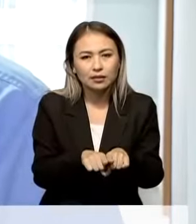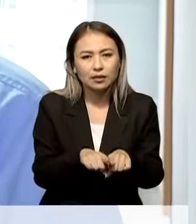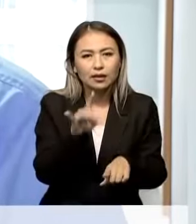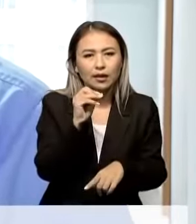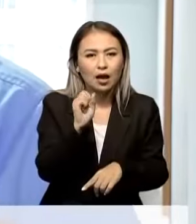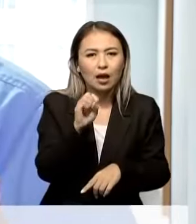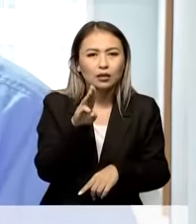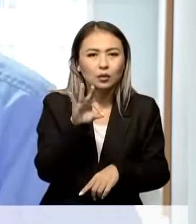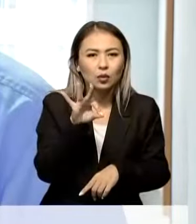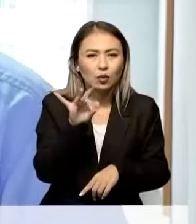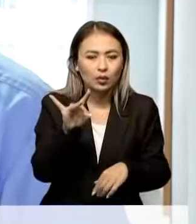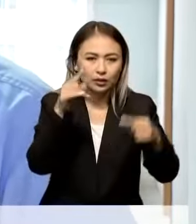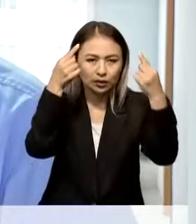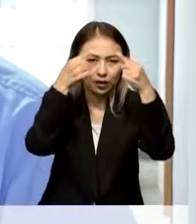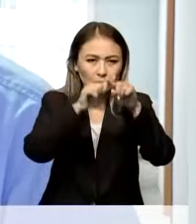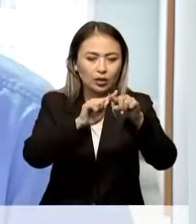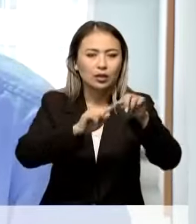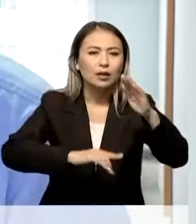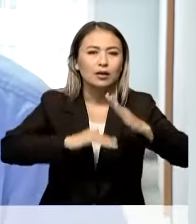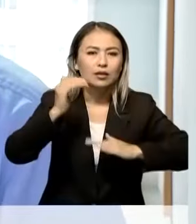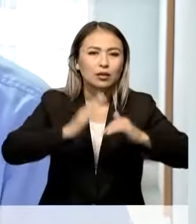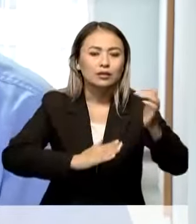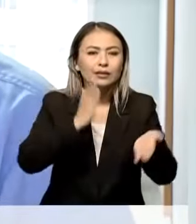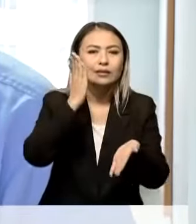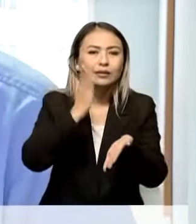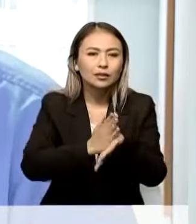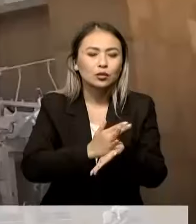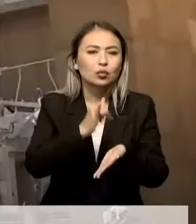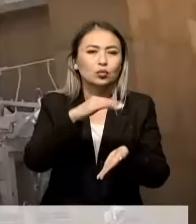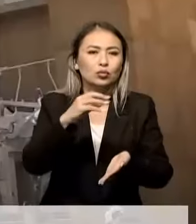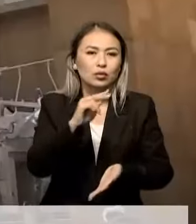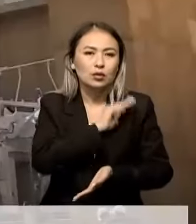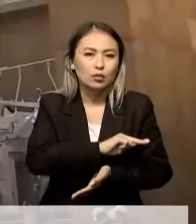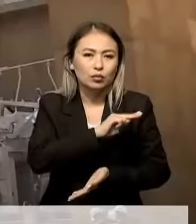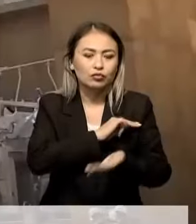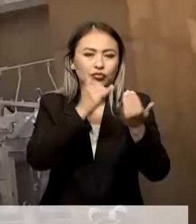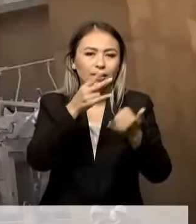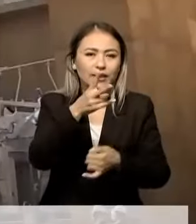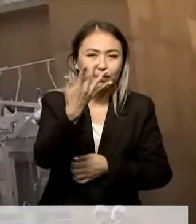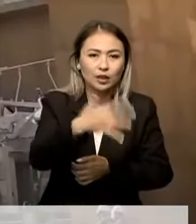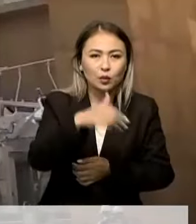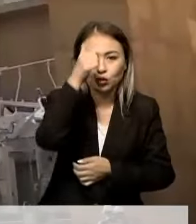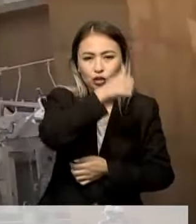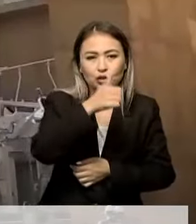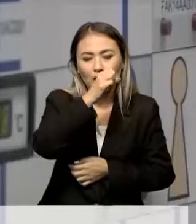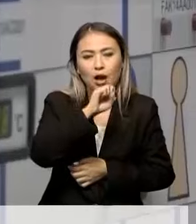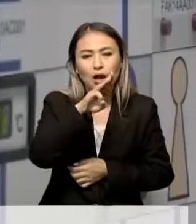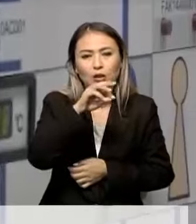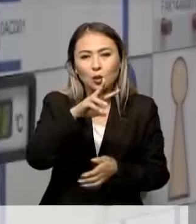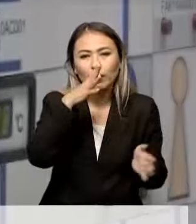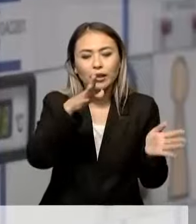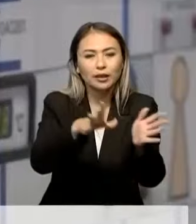реакторлық технологиялар тәжірибеден өтіп кеткен, жұмыс істеп те тұр. 2050 жылы атом энергиясын өндіру